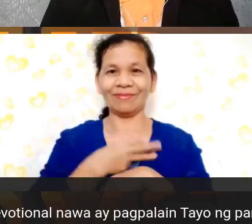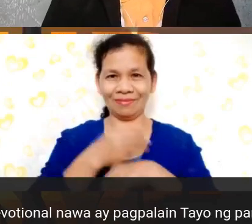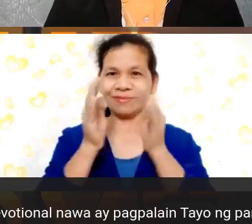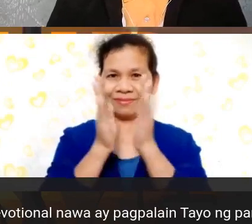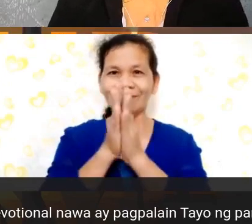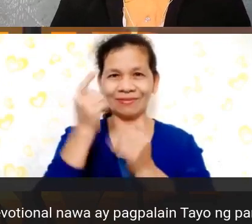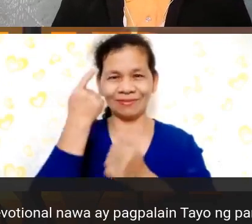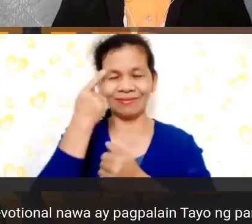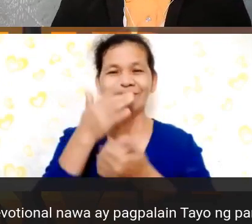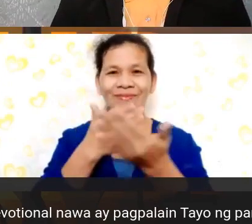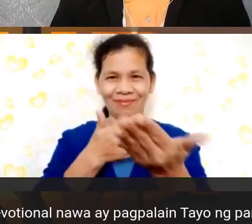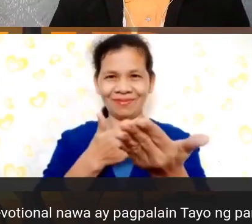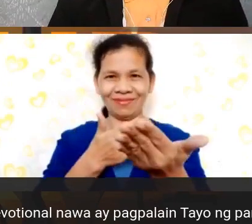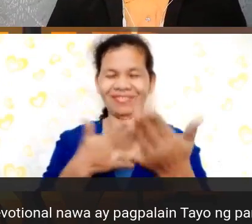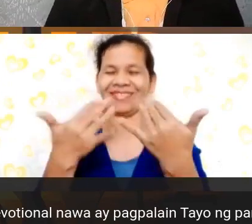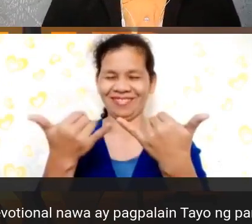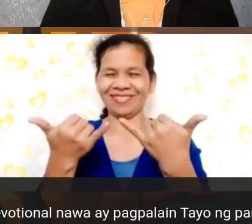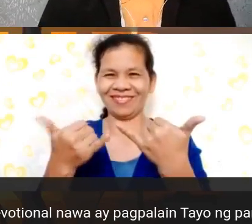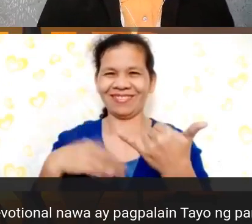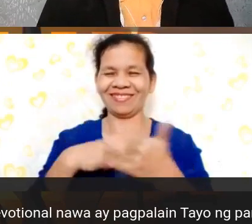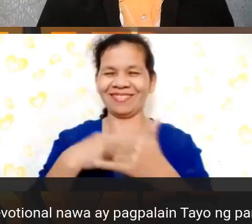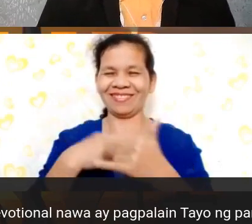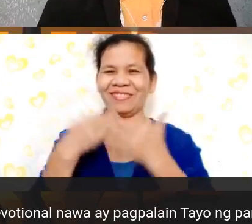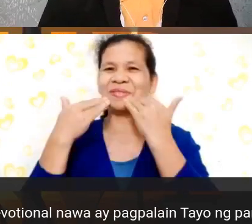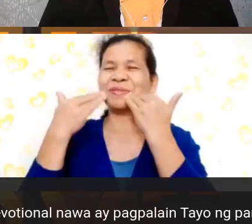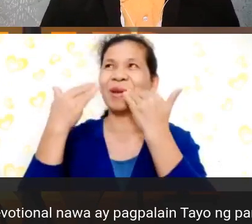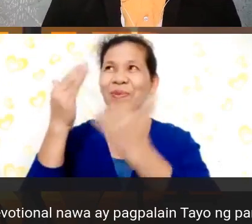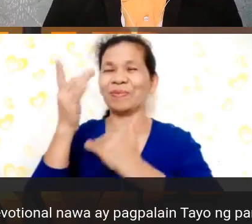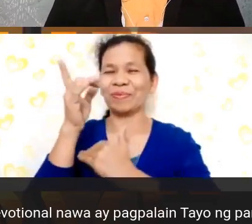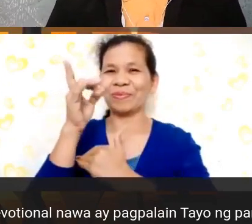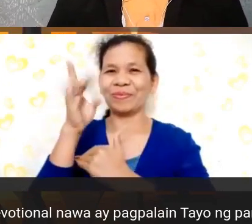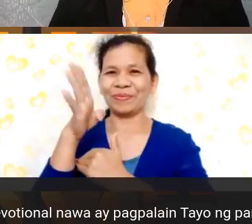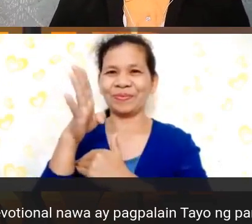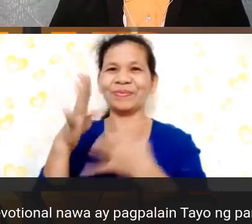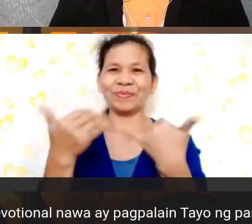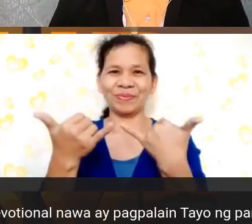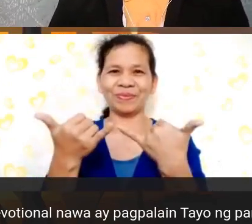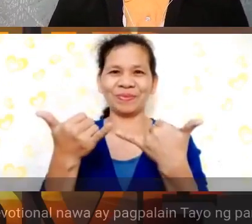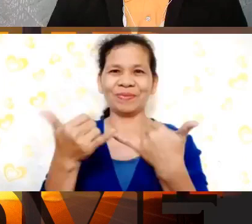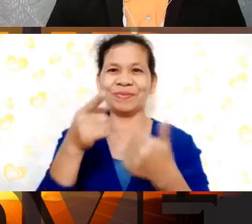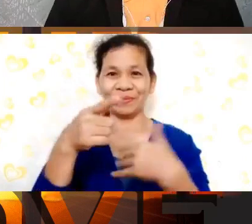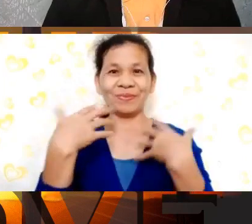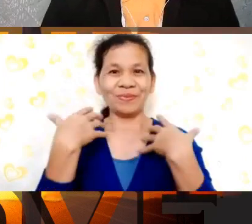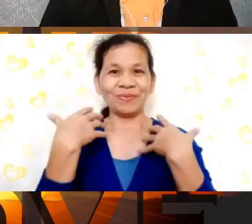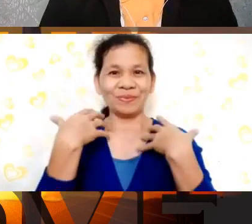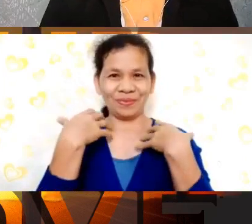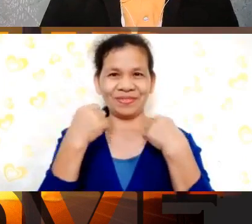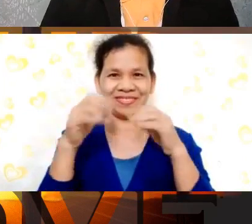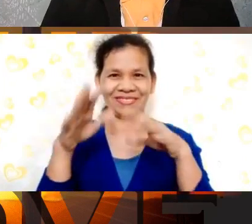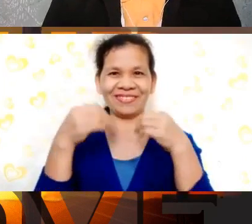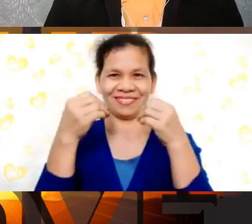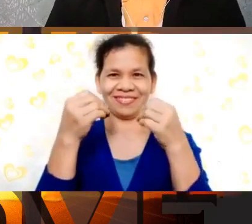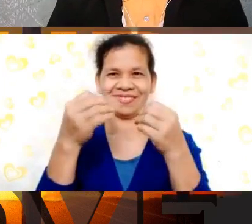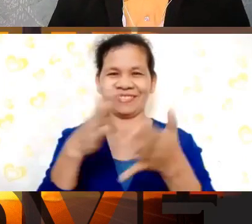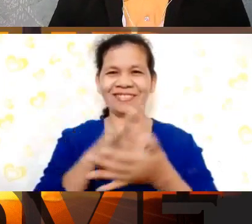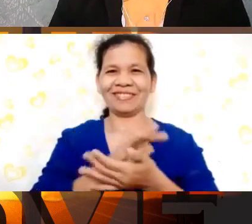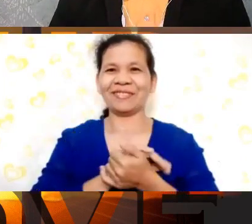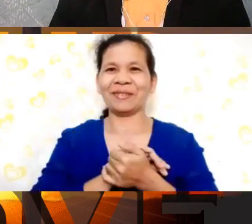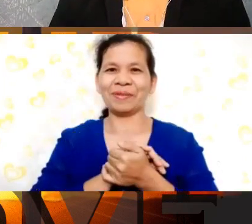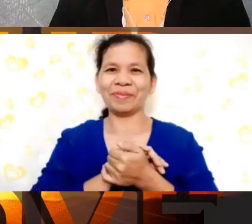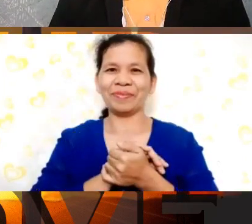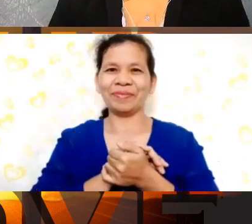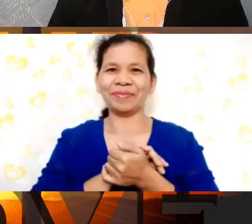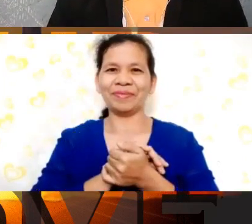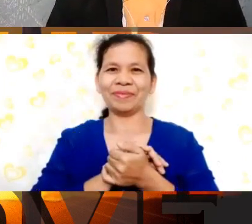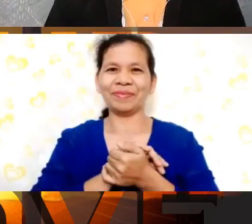nariyan. Nagpapasalamat po tayo sa pamang Panginoon na ang kagalingan ay patuloy na ipinagkakaloob sa iyo. Ano